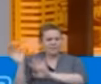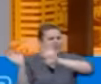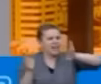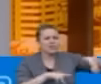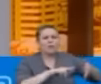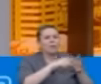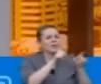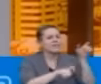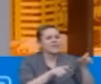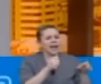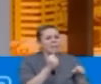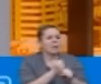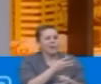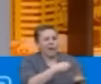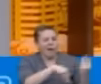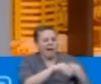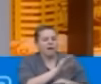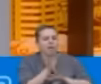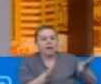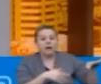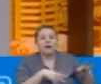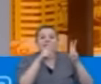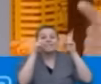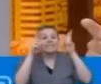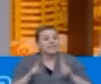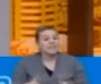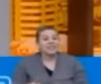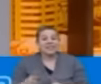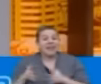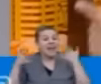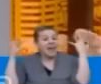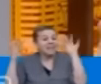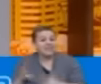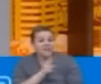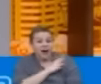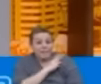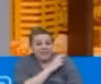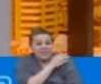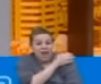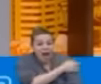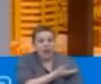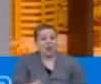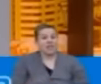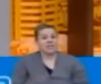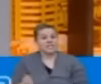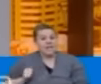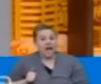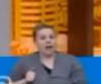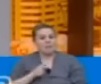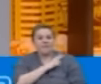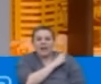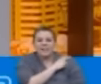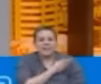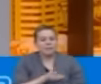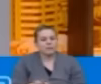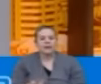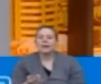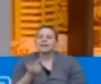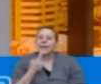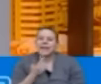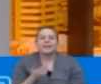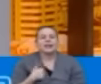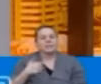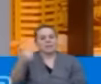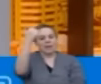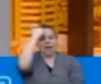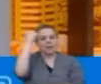הפוליטיקאים שעושים עליך סיבוב. קודם כל, תפסיק להתקיף את הרמטכ"ל ואת צה"ל ואת המפקדים. תביע חרטה על מעשה חמור